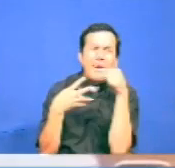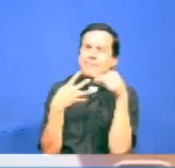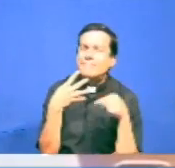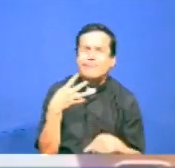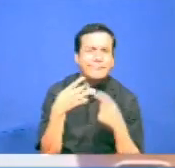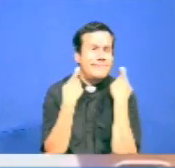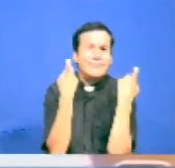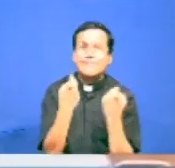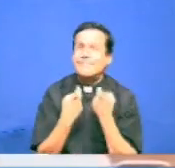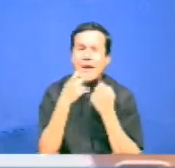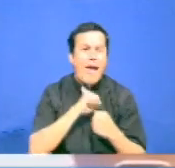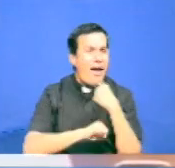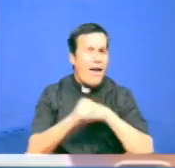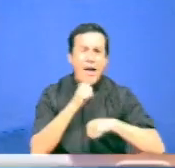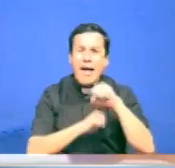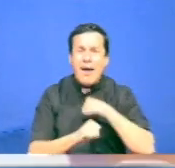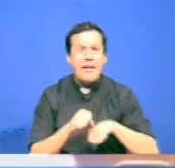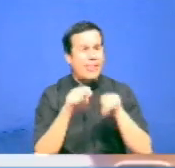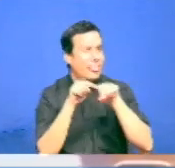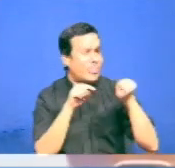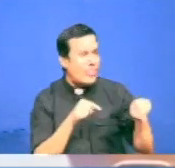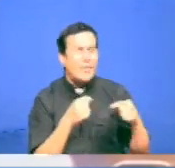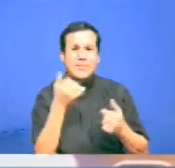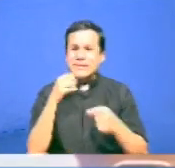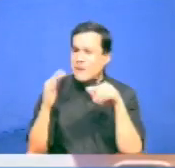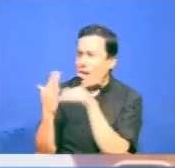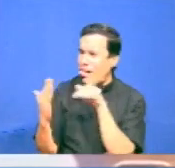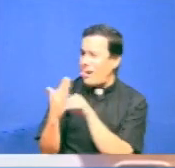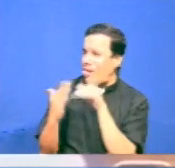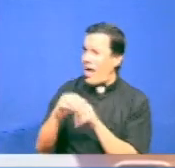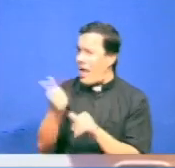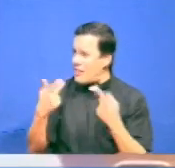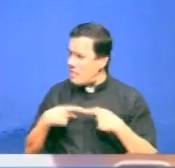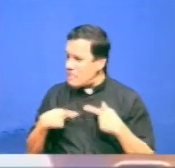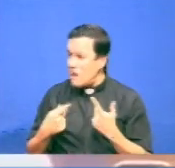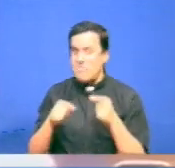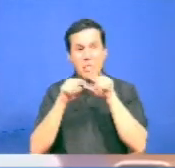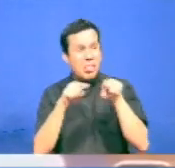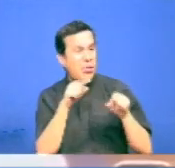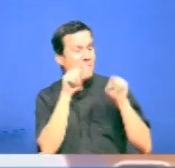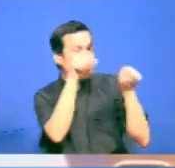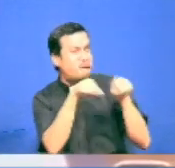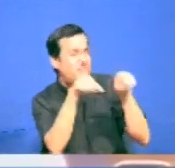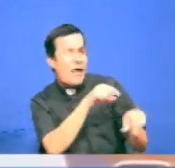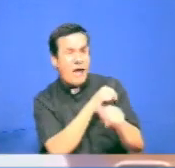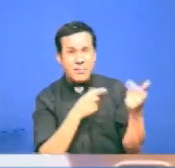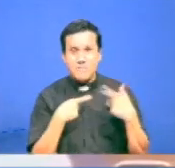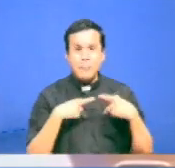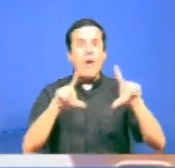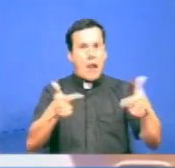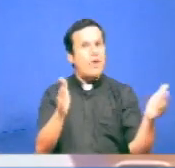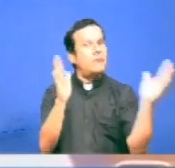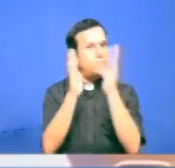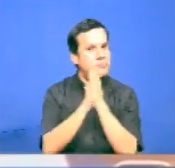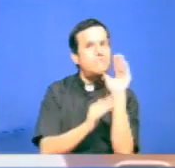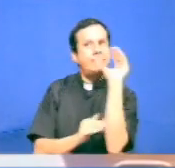ambayo tumetenda, mengine hatukukosea sisi, wengine wamekosewa na wengine. Tuombe toba